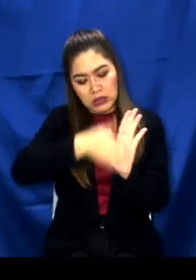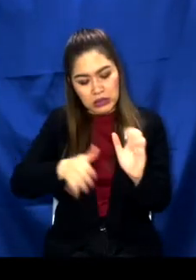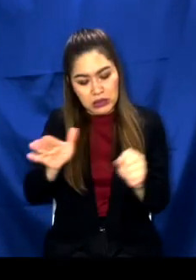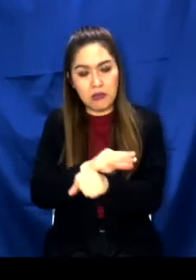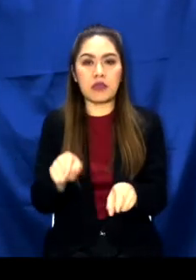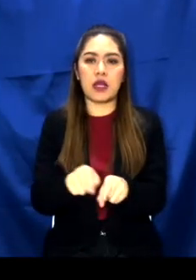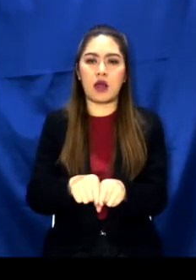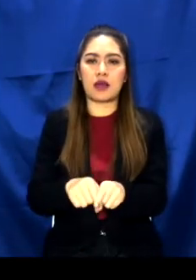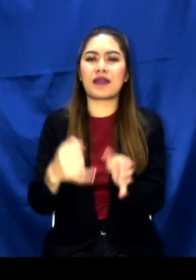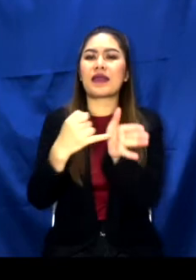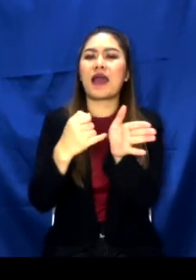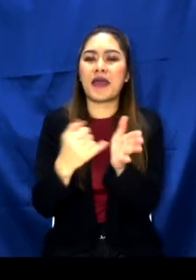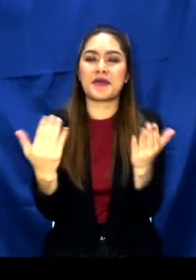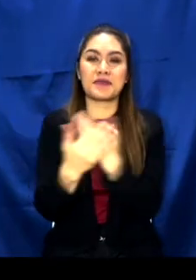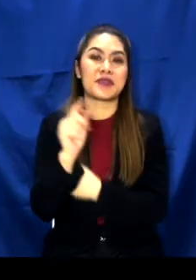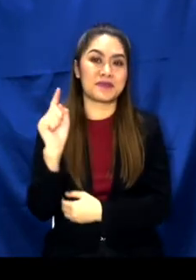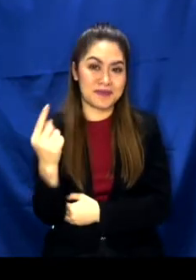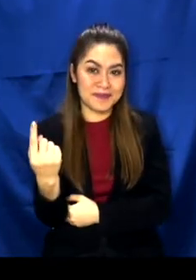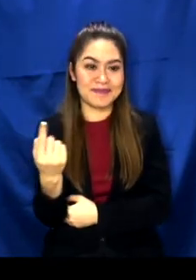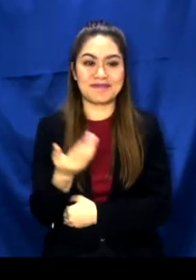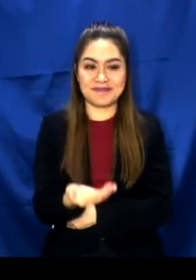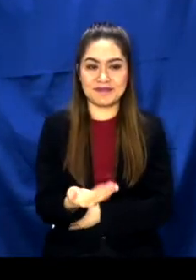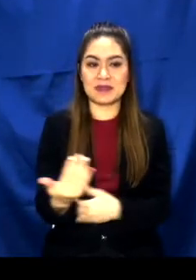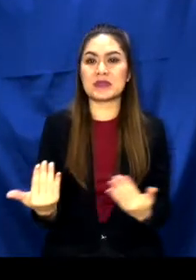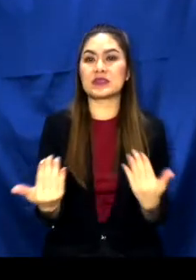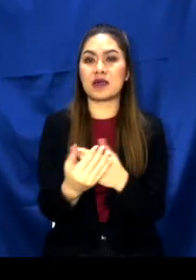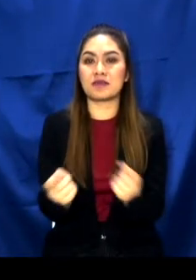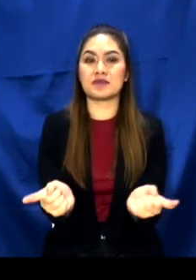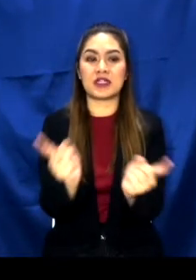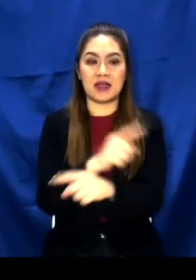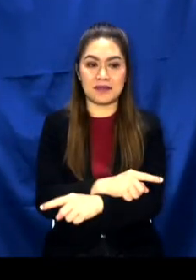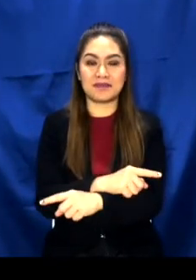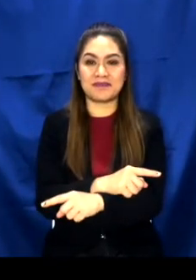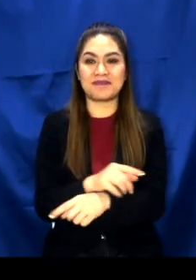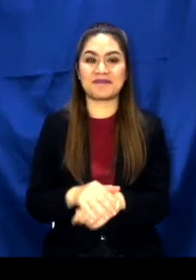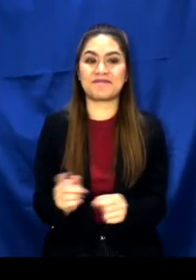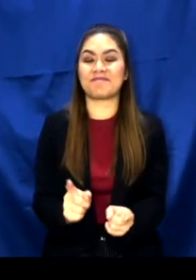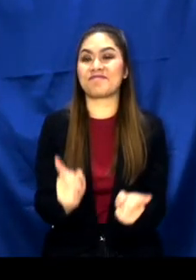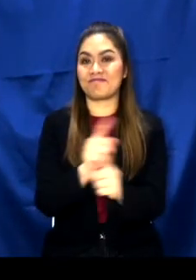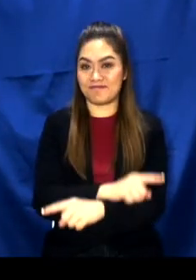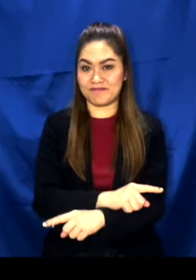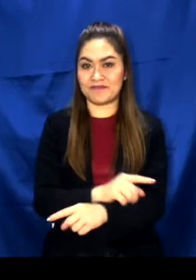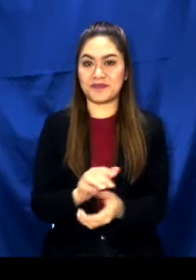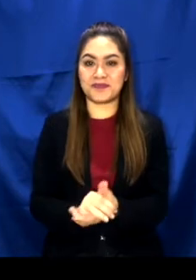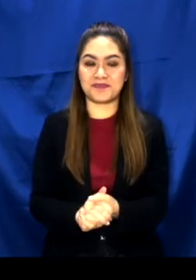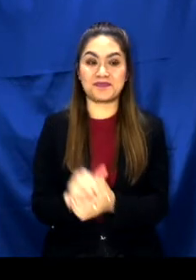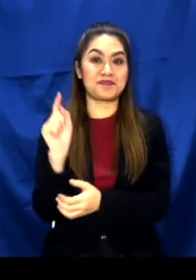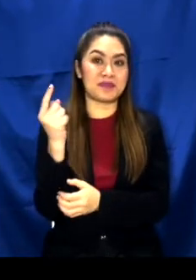อันนี้ก็ไม่ยากค่ะเราก็แค่เปลี่ยนใหม่เห็นไหมเราก็แค่สลับไปเป็นสโตกแล้วเราก็แค่ปรับ